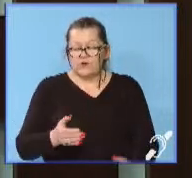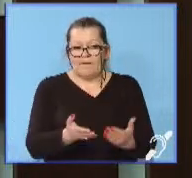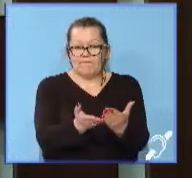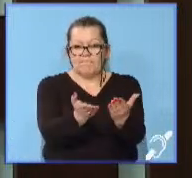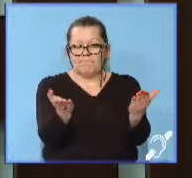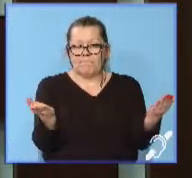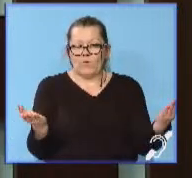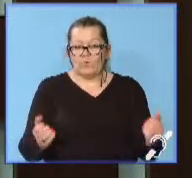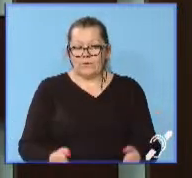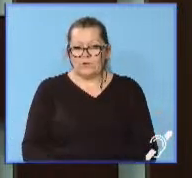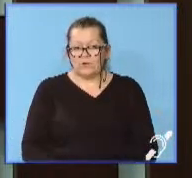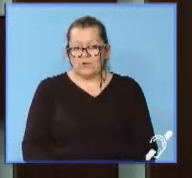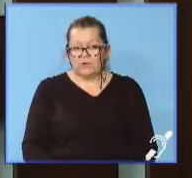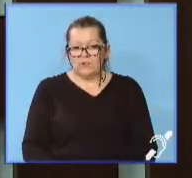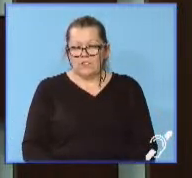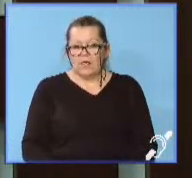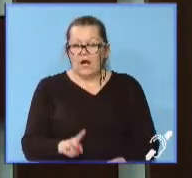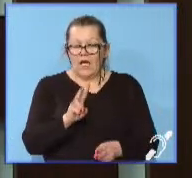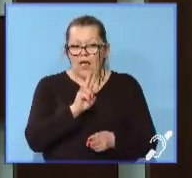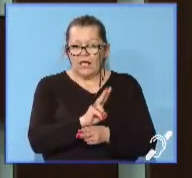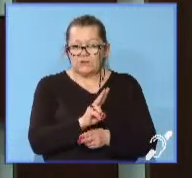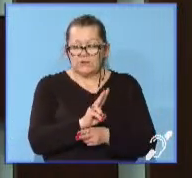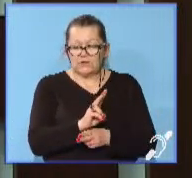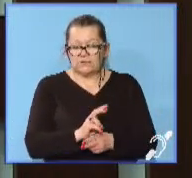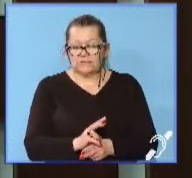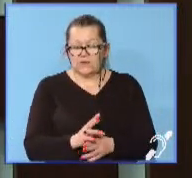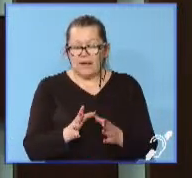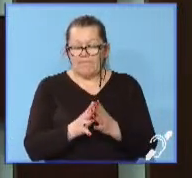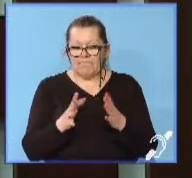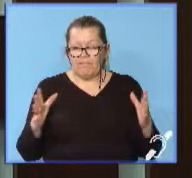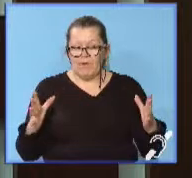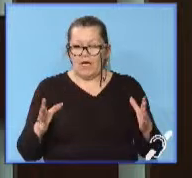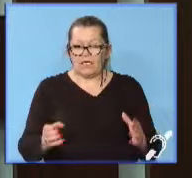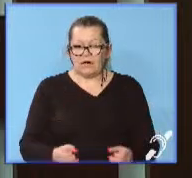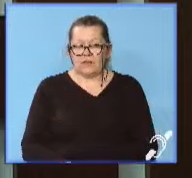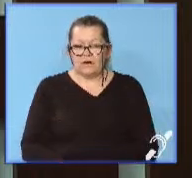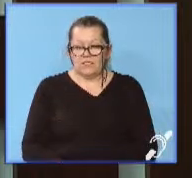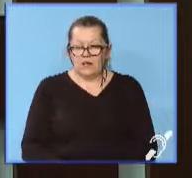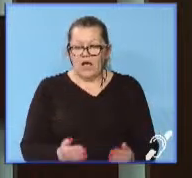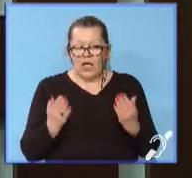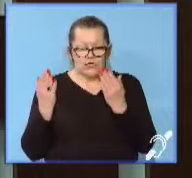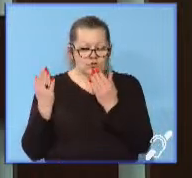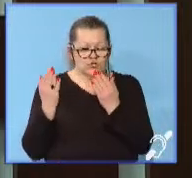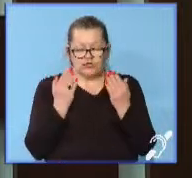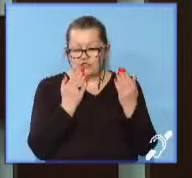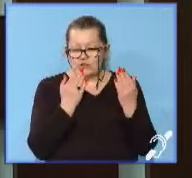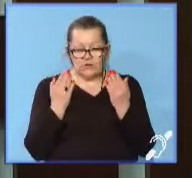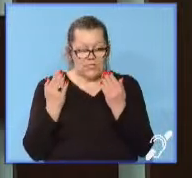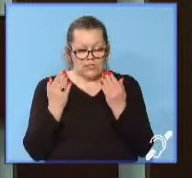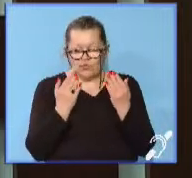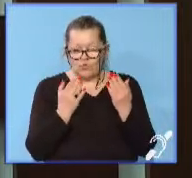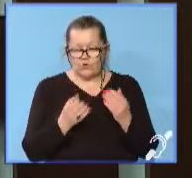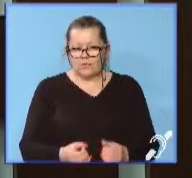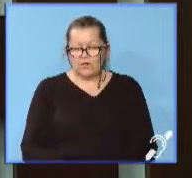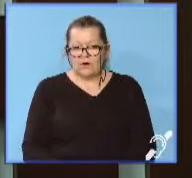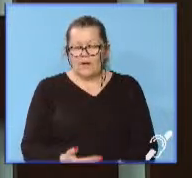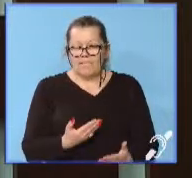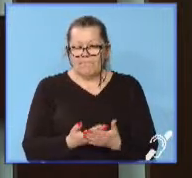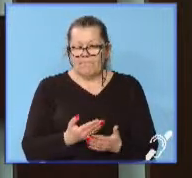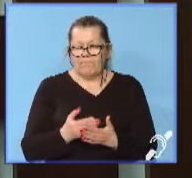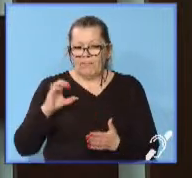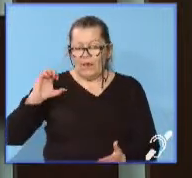publicului să se acorde o atenție deosebită cititului fundamental pentru